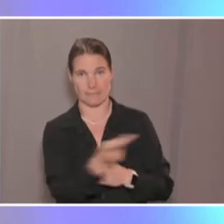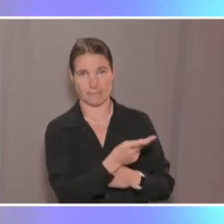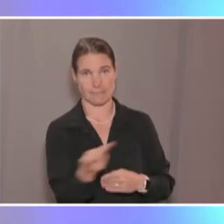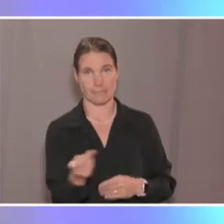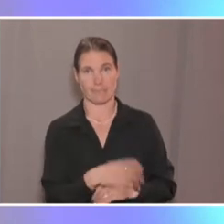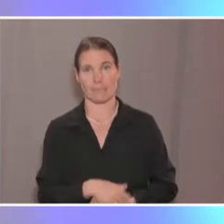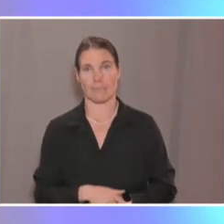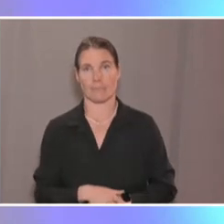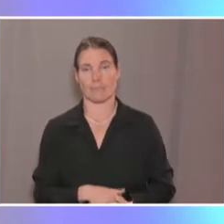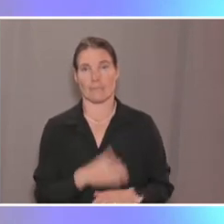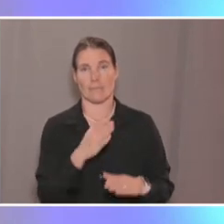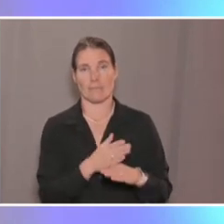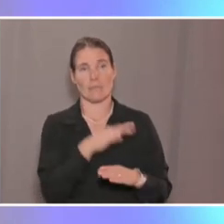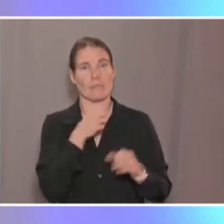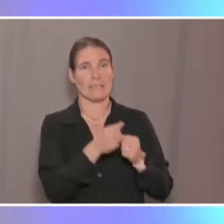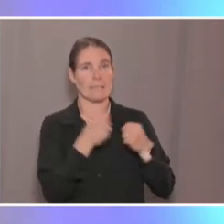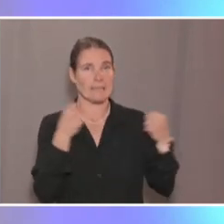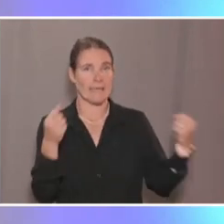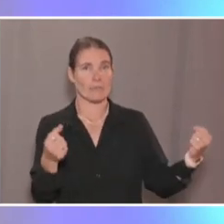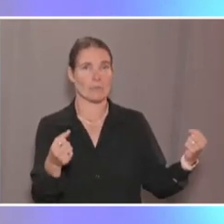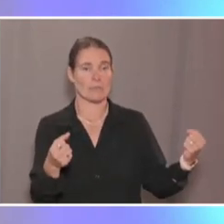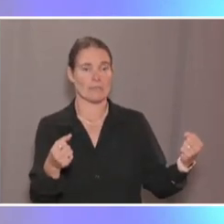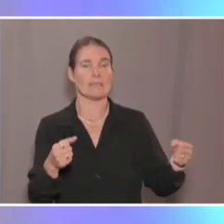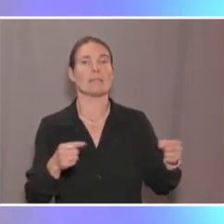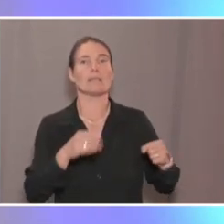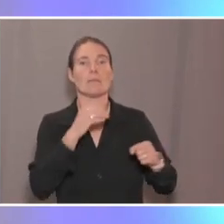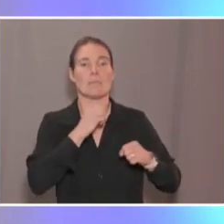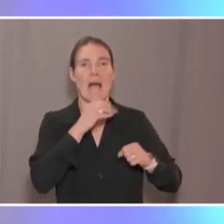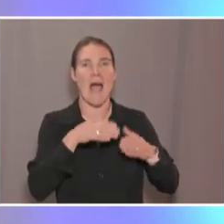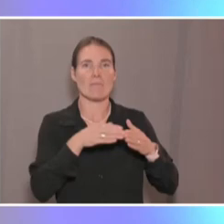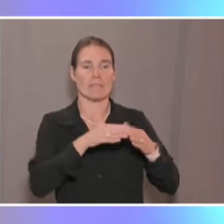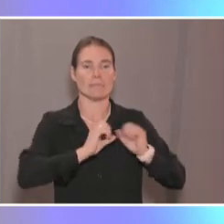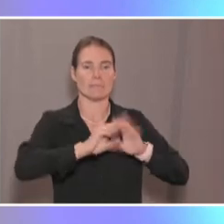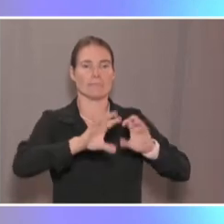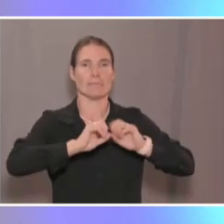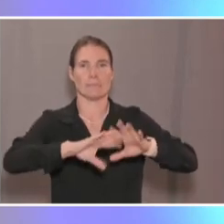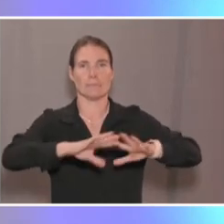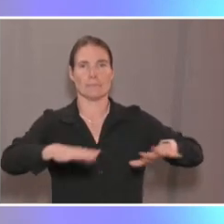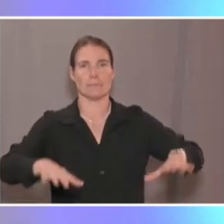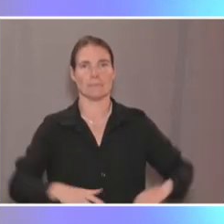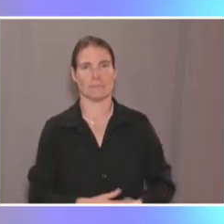Obwohl am Ende viele Zeitungen in der Förde schwammen, gelangte das Blatt wohl doch überwiegend in die Briefkästen.